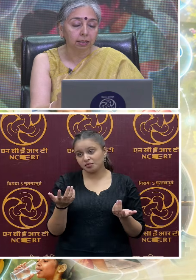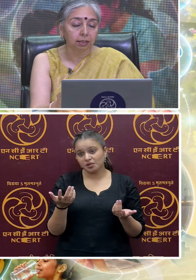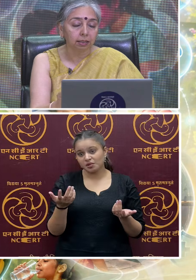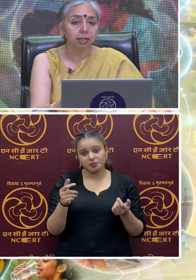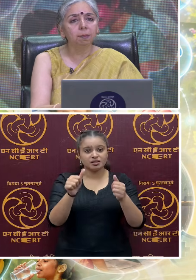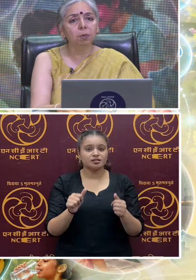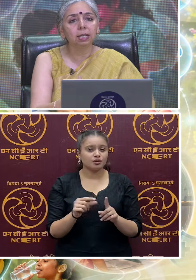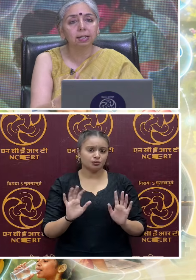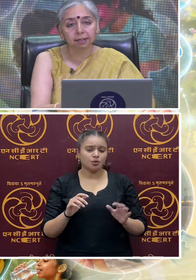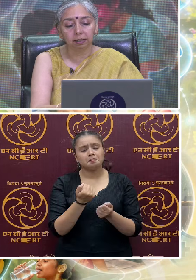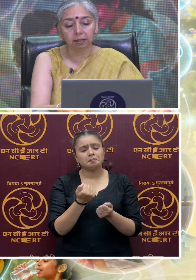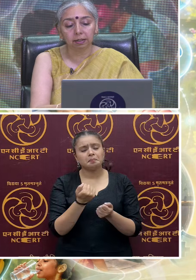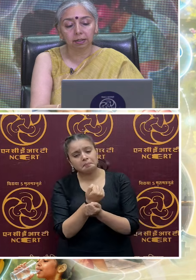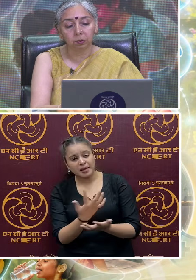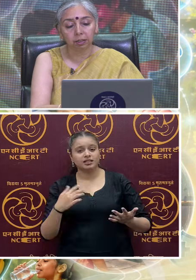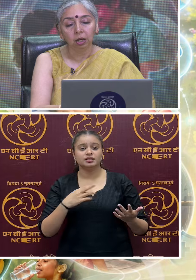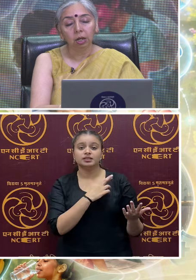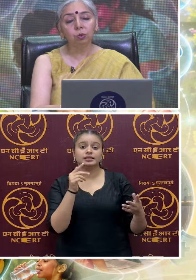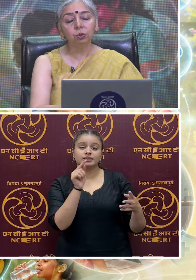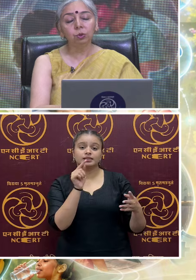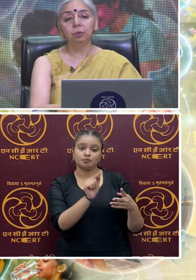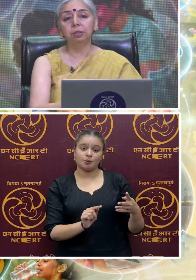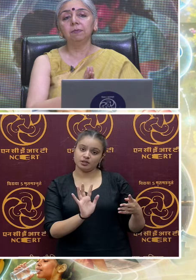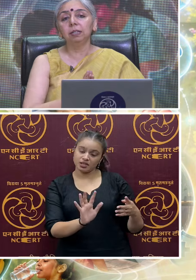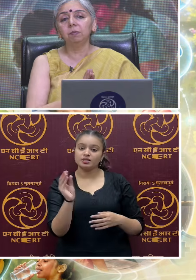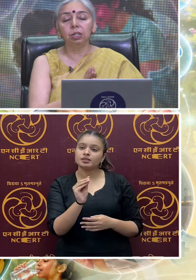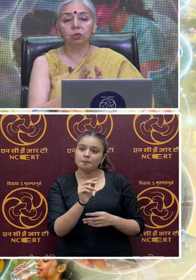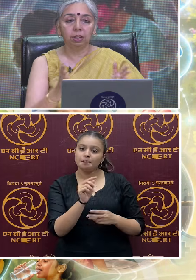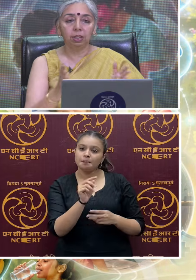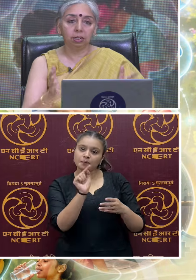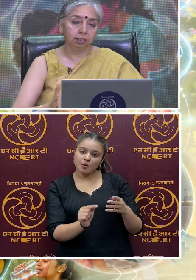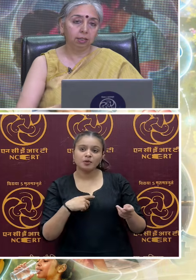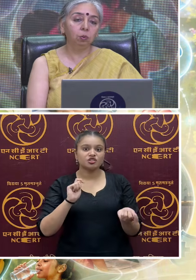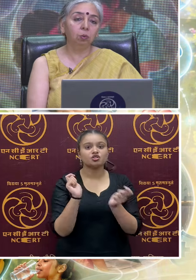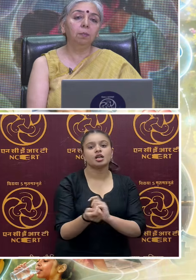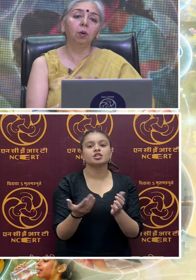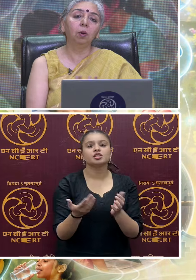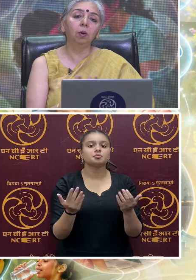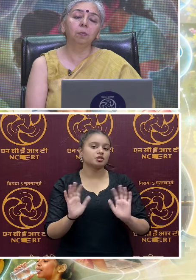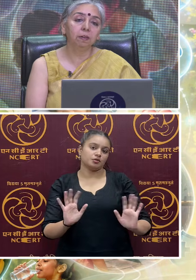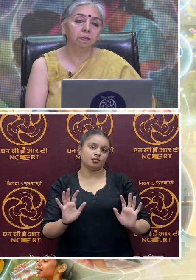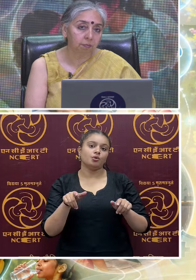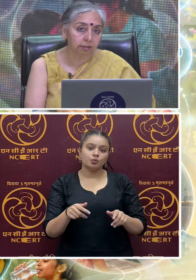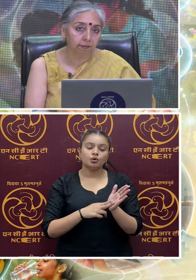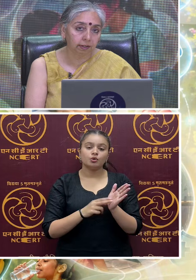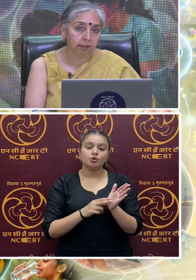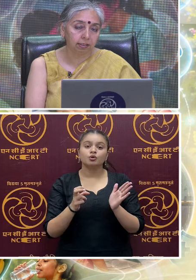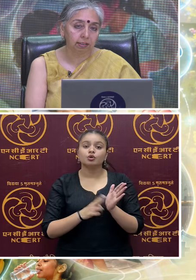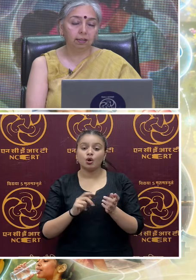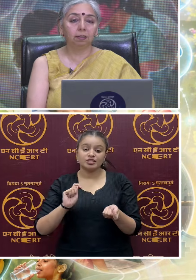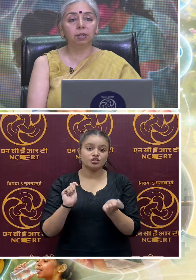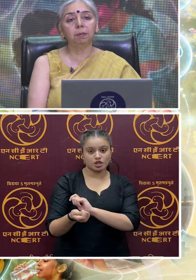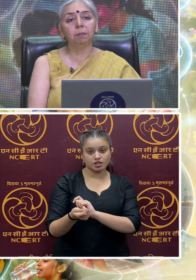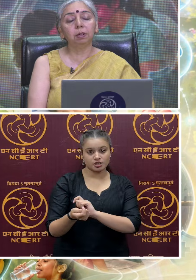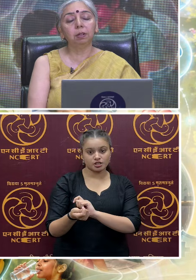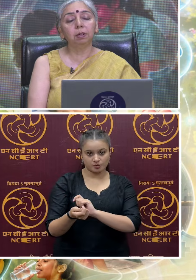रिज़ल्ट नहीं करता। इसके बहुत सारे रिस्क फैक्टर्स होते हैं। कुछ रिस्क फैक्टर्स हम चेंज नहीं कर सकते, उनको हम नॉन मॉडिफाइबल रिस्क फैक्टर्स